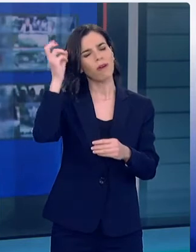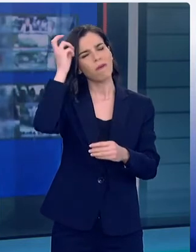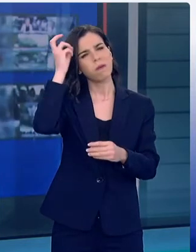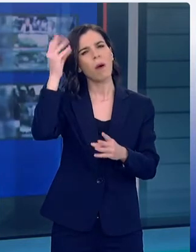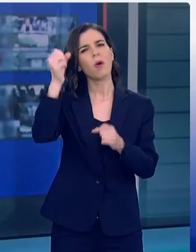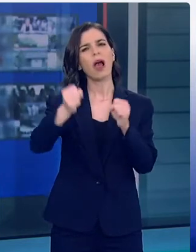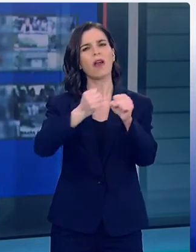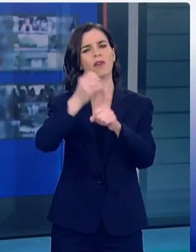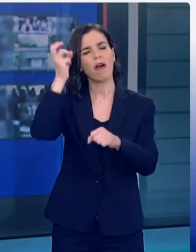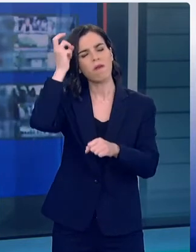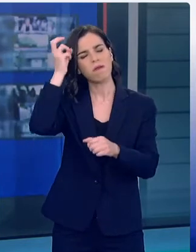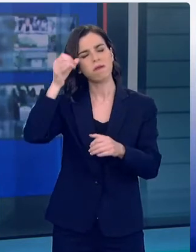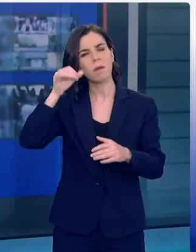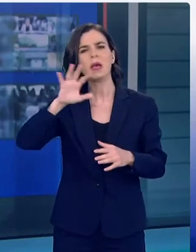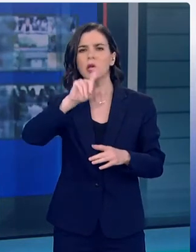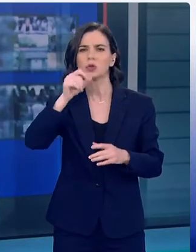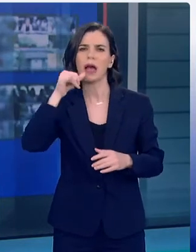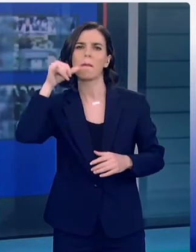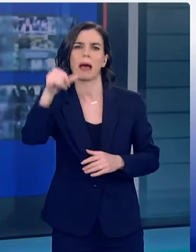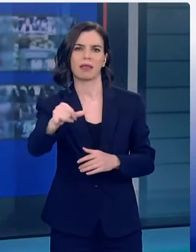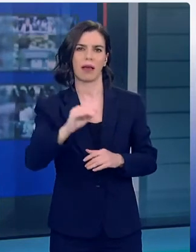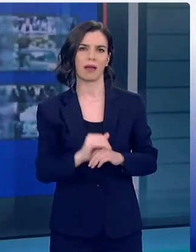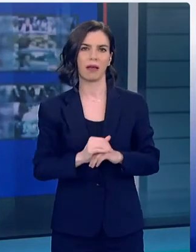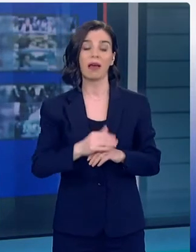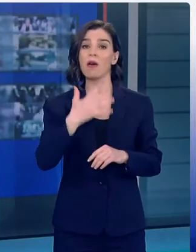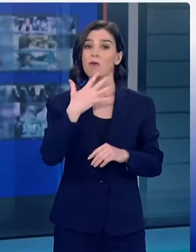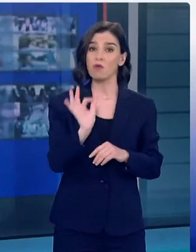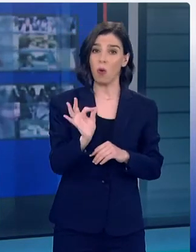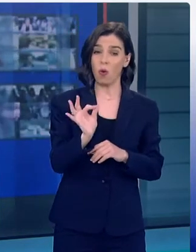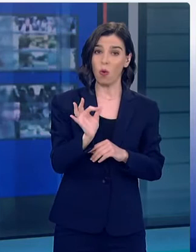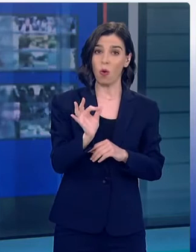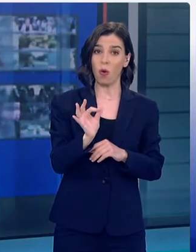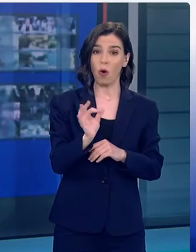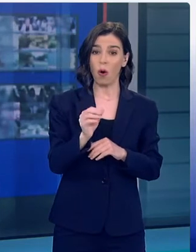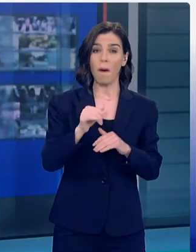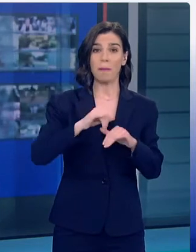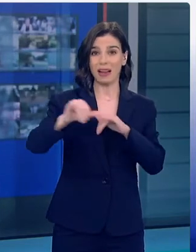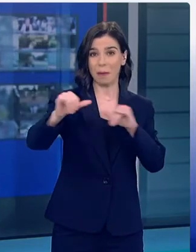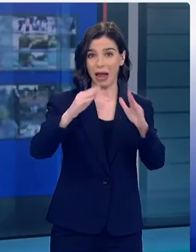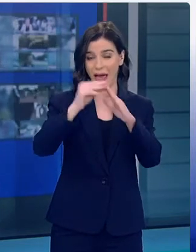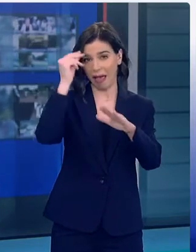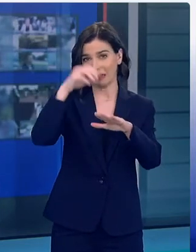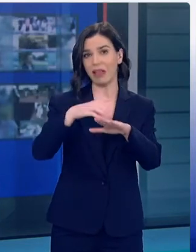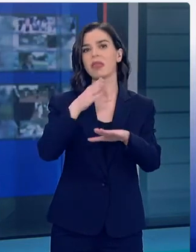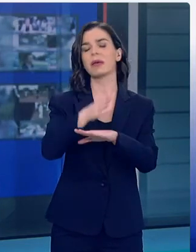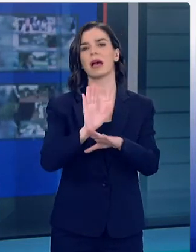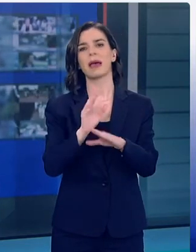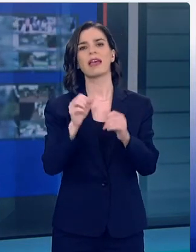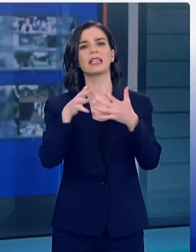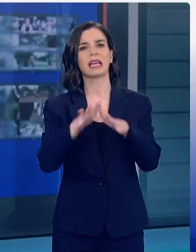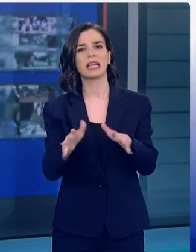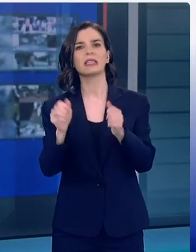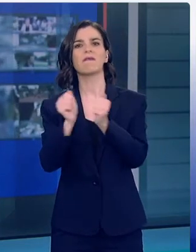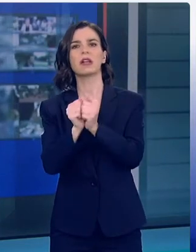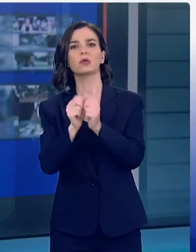για πολλά χρόνια, αν όχι για πάντα. Θα το θυμόμαστε όχι μόνο γιατί το περάσαμε μακριά από τις εκκλησίες μας και τους αγαπημένους συγγενείς και